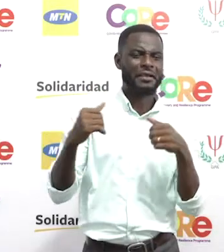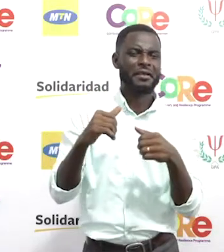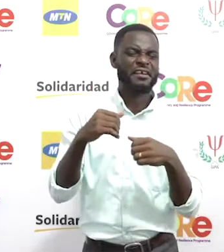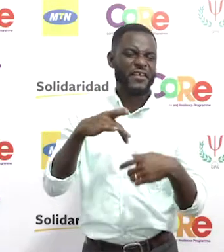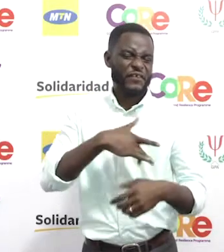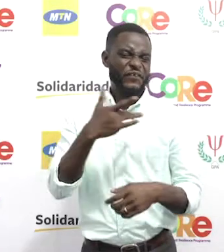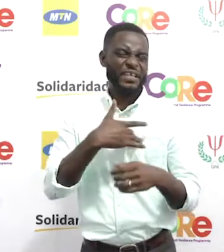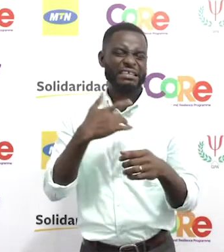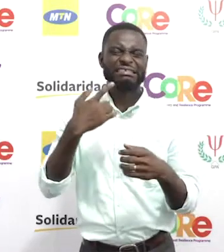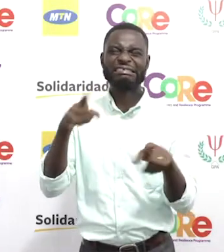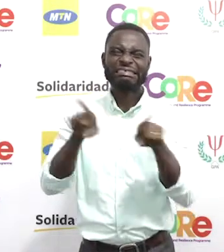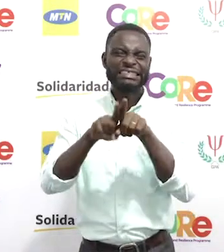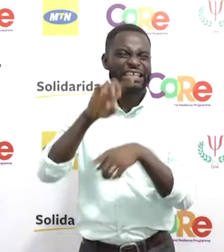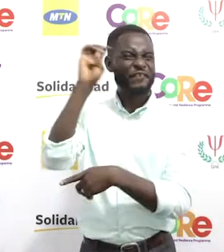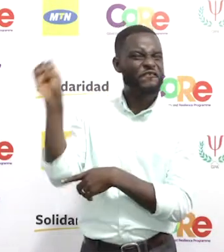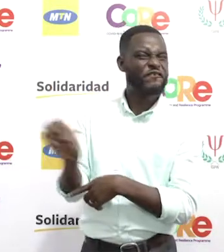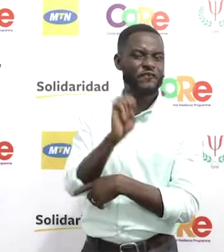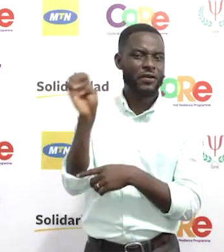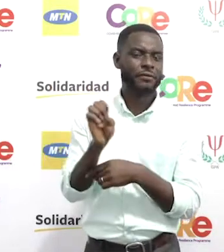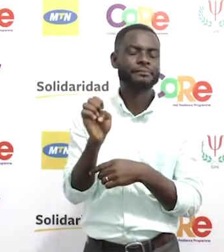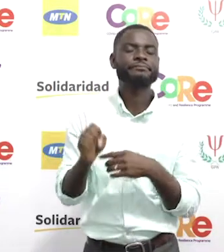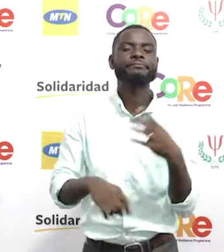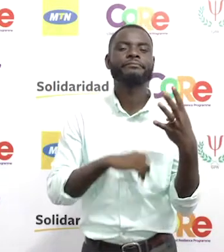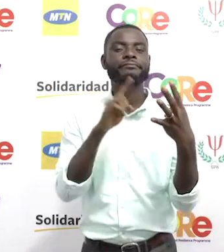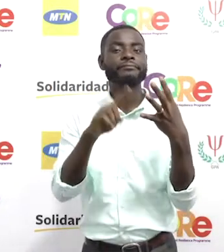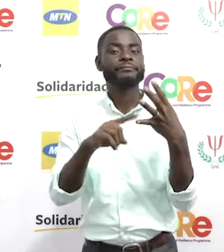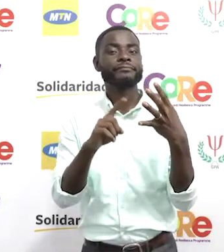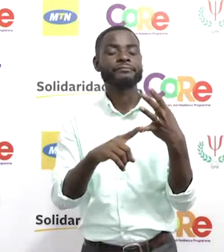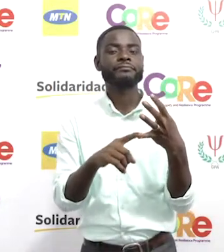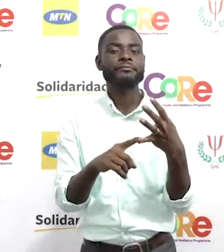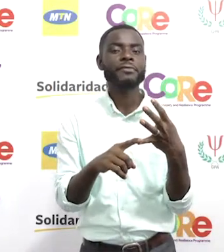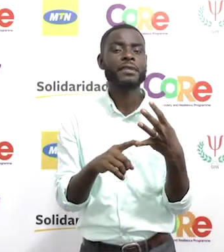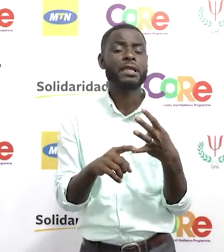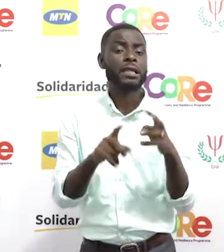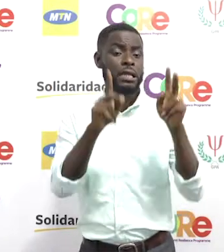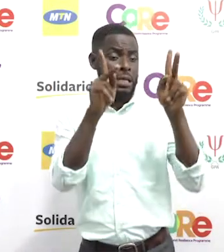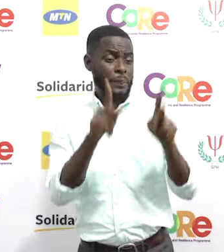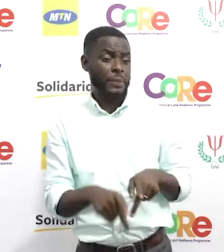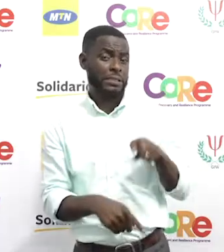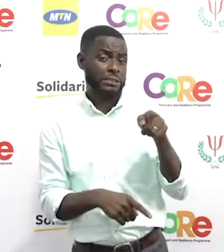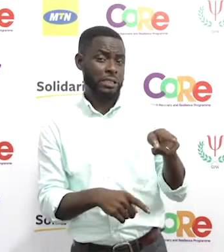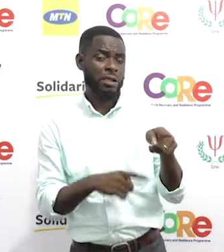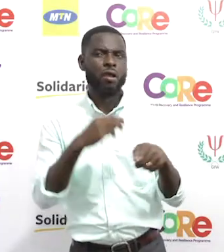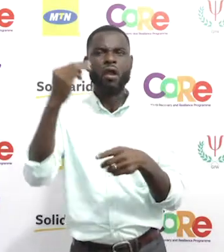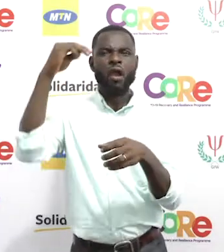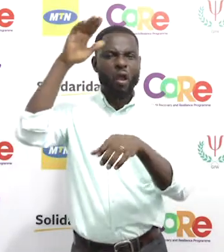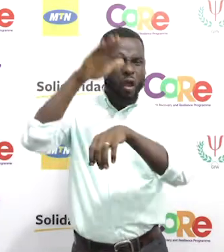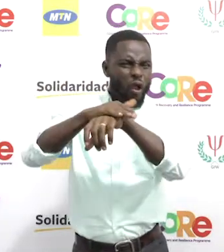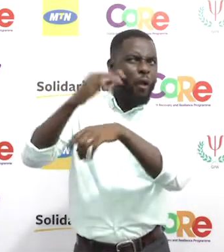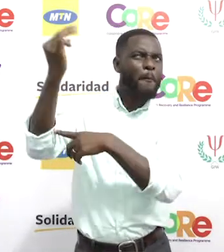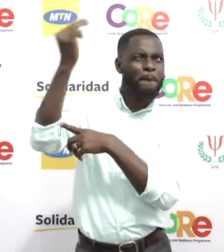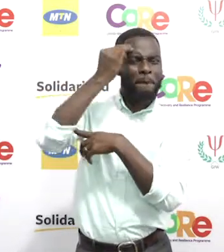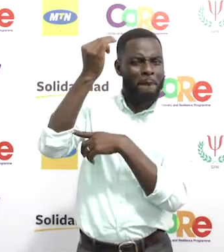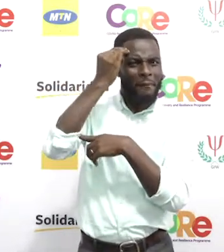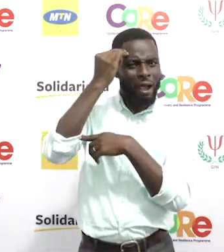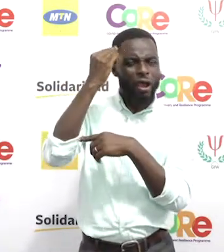kule afi abo. None jiejwe. Mo hiyo ojwe momli be febi.